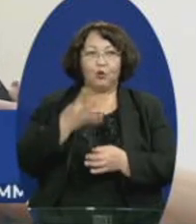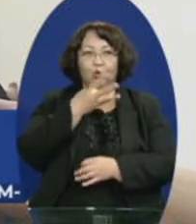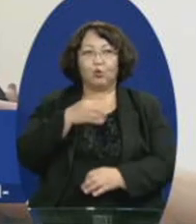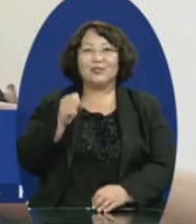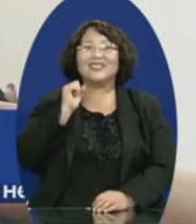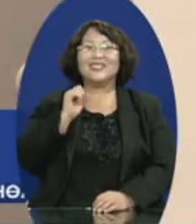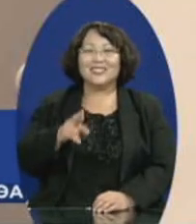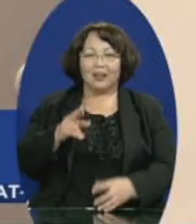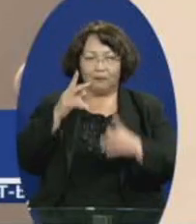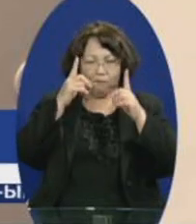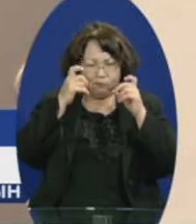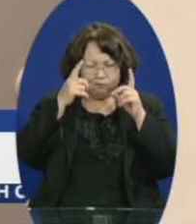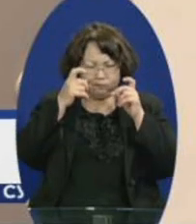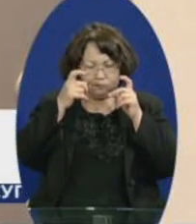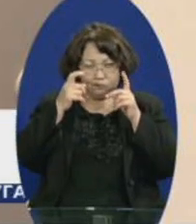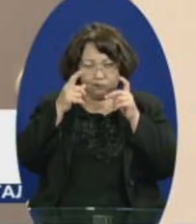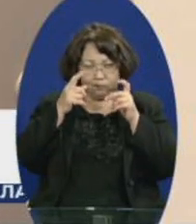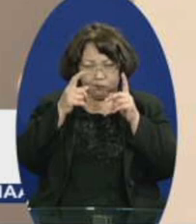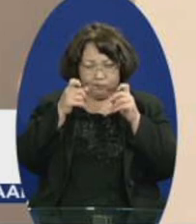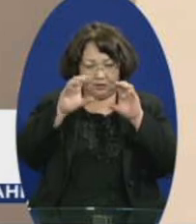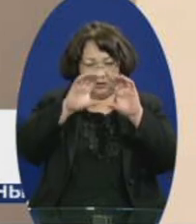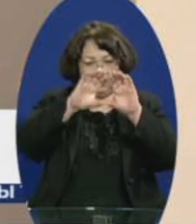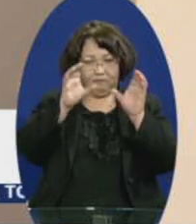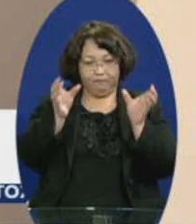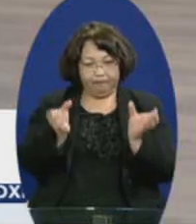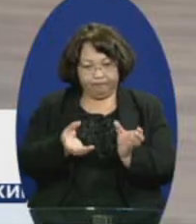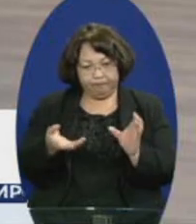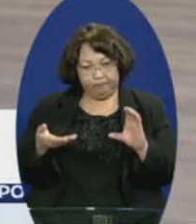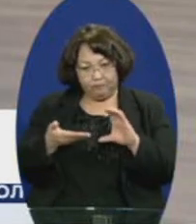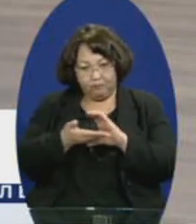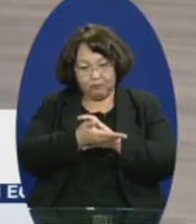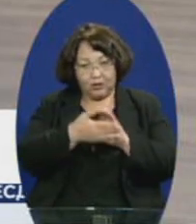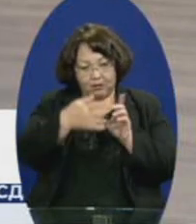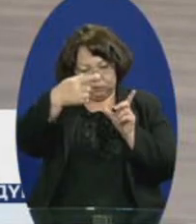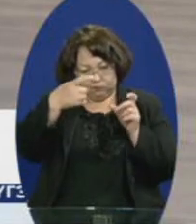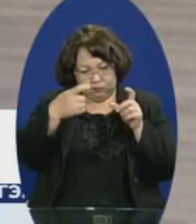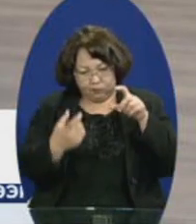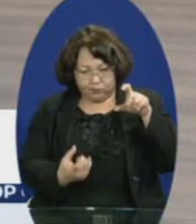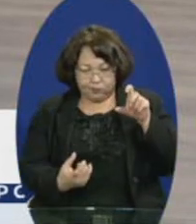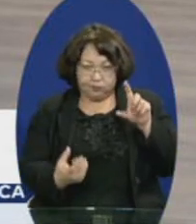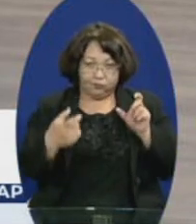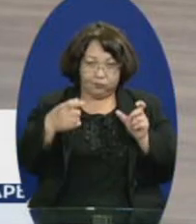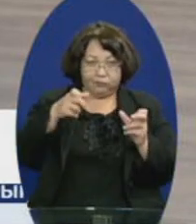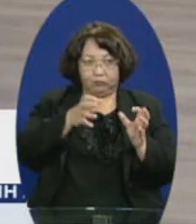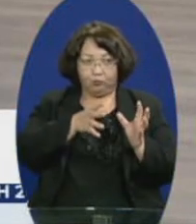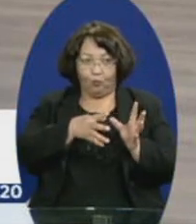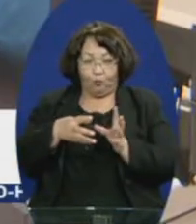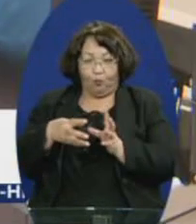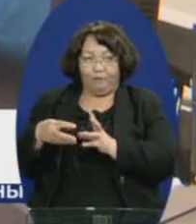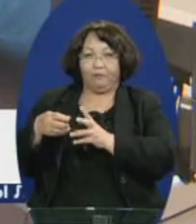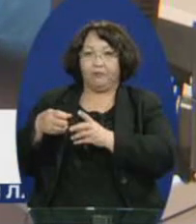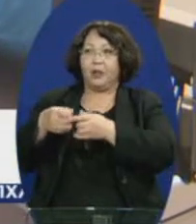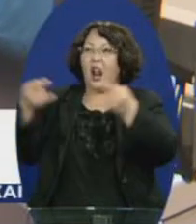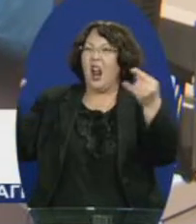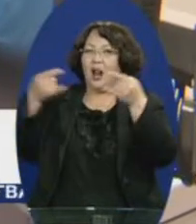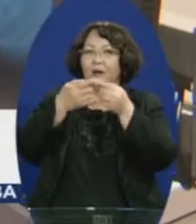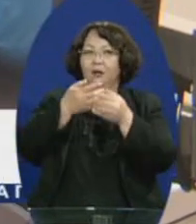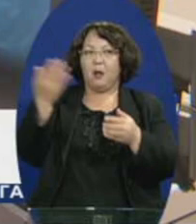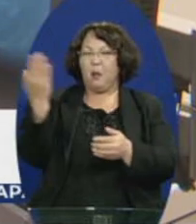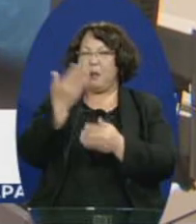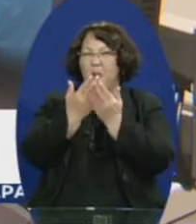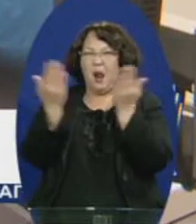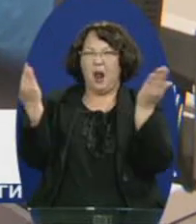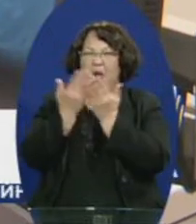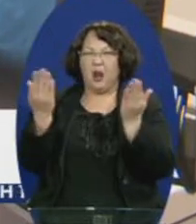тал. Тэгэхээр Нурагийн хамгийн одоо гол давуу тал юу вэ гэхээр хамгийн одоо сүүлд үеийн дэвшилтэт технологи. Тэгээд анагаах ухаанд